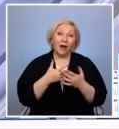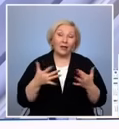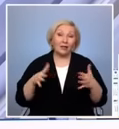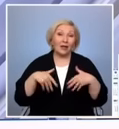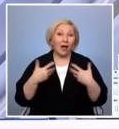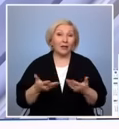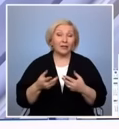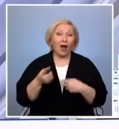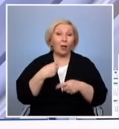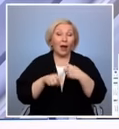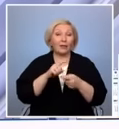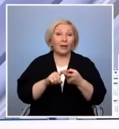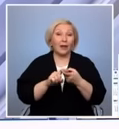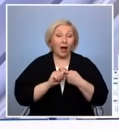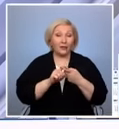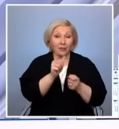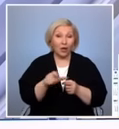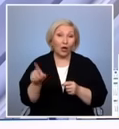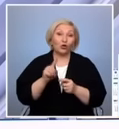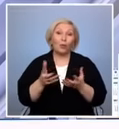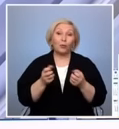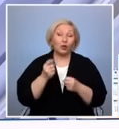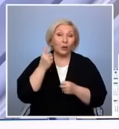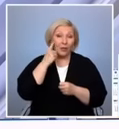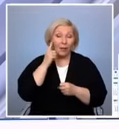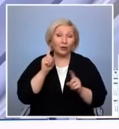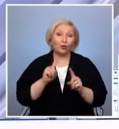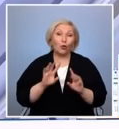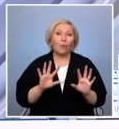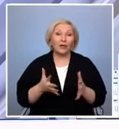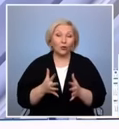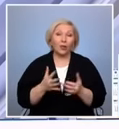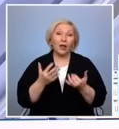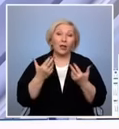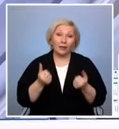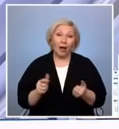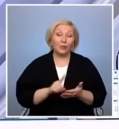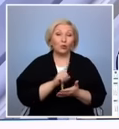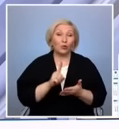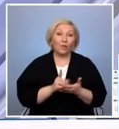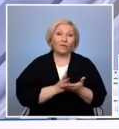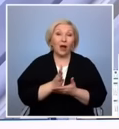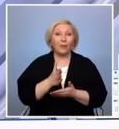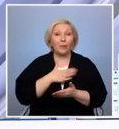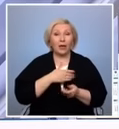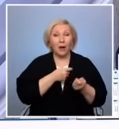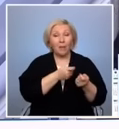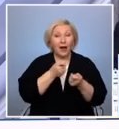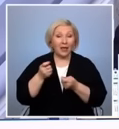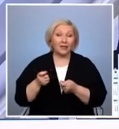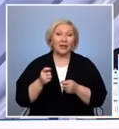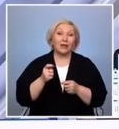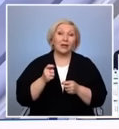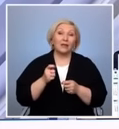ответил очень примечательно. Цитирую. «Дожить еще нужно», как-то мрачно так отметил Хабиров.